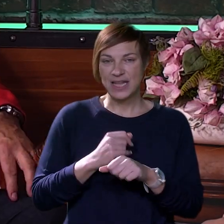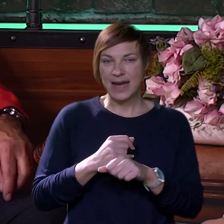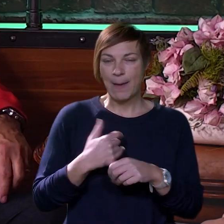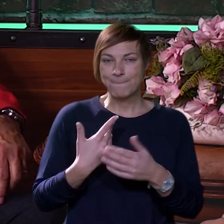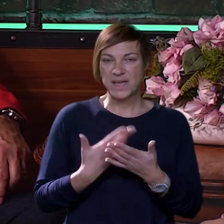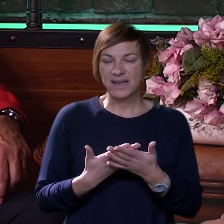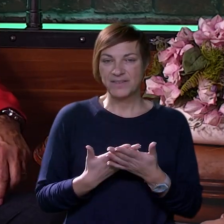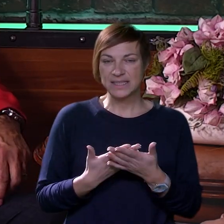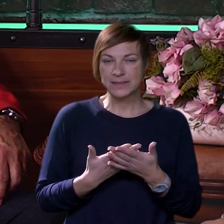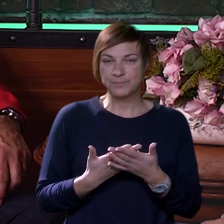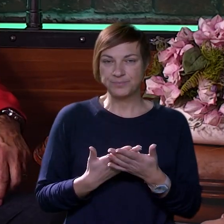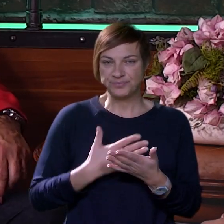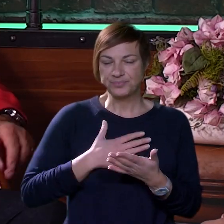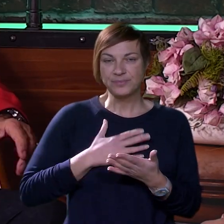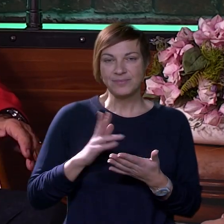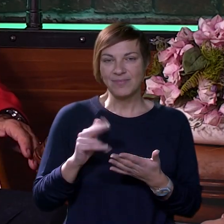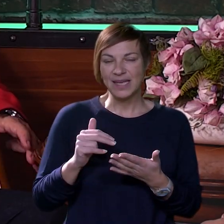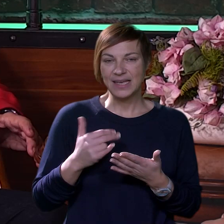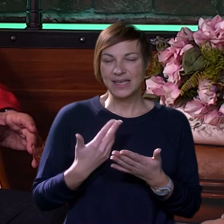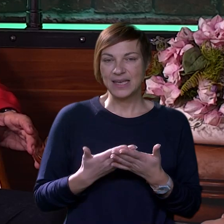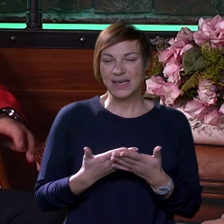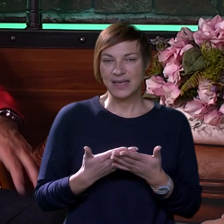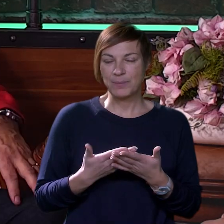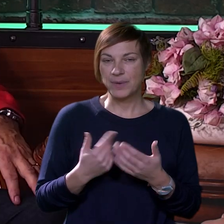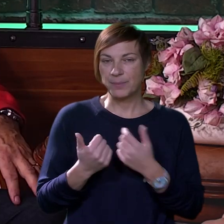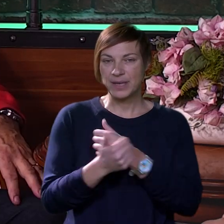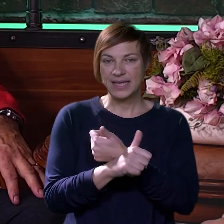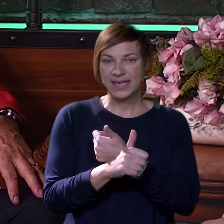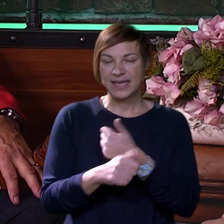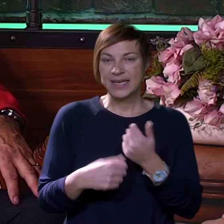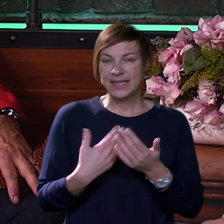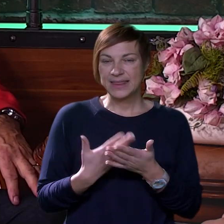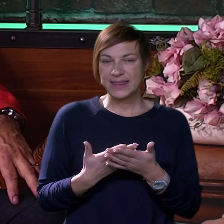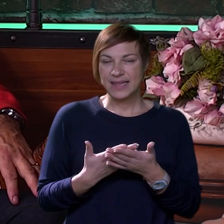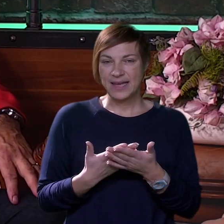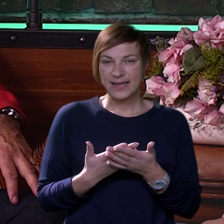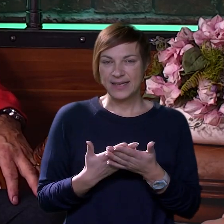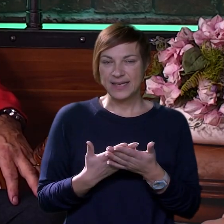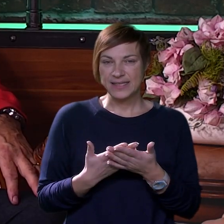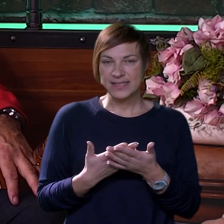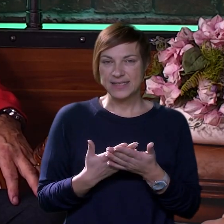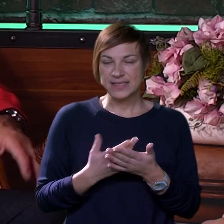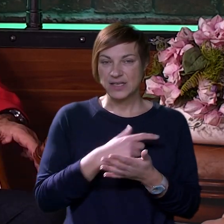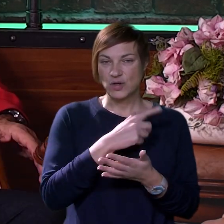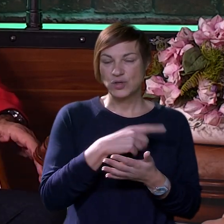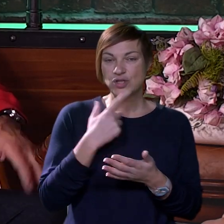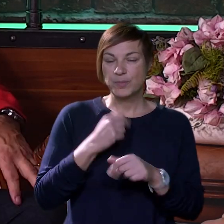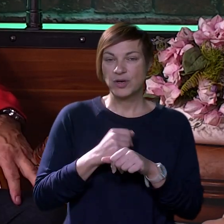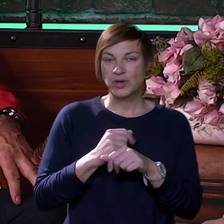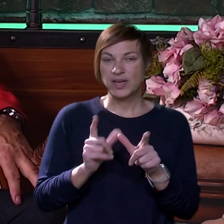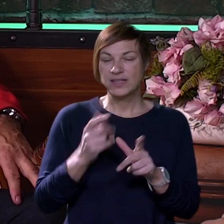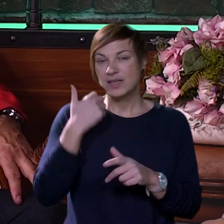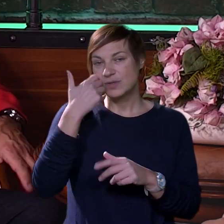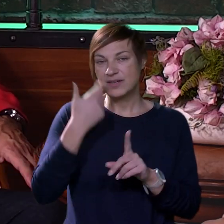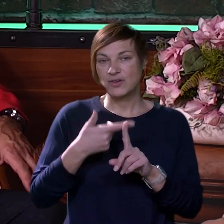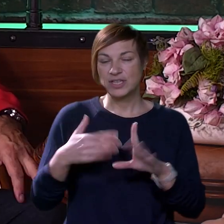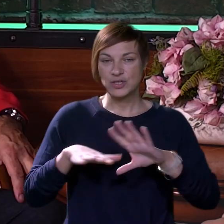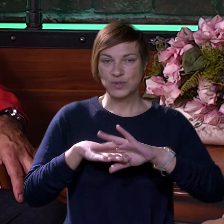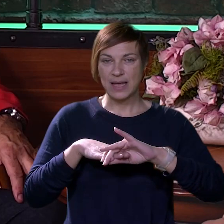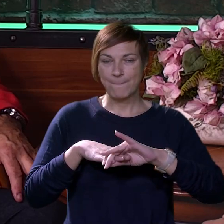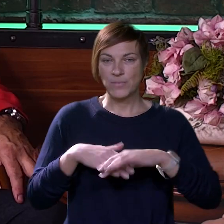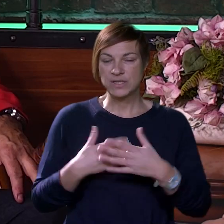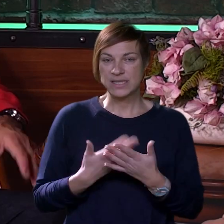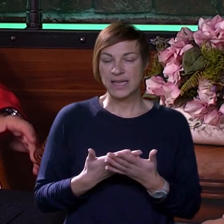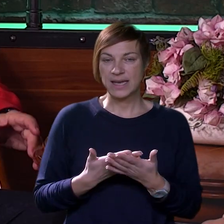da, ja imam sa mnom je dole 11 ljudi koji rade u Crvenom križu,